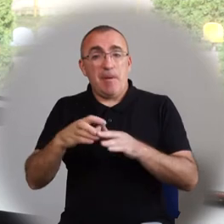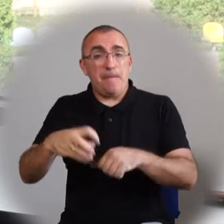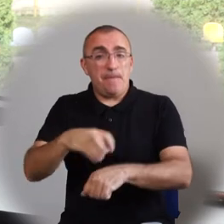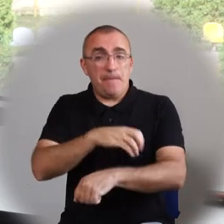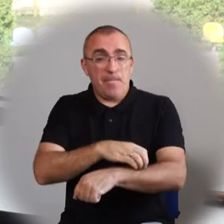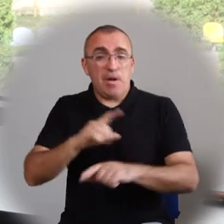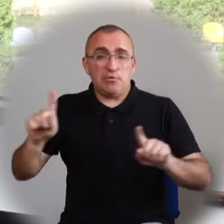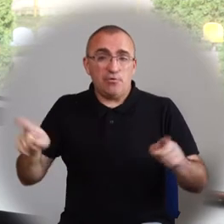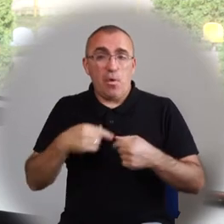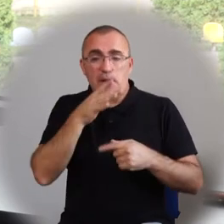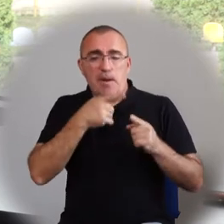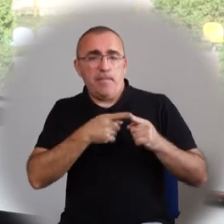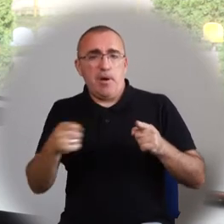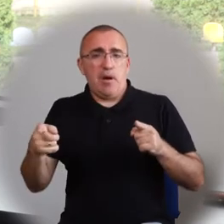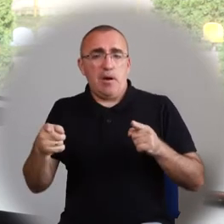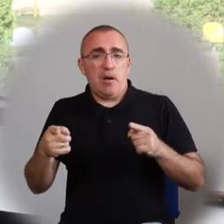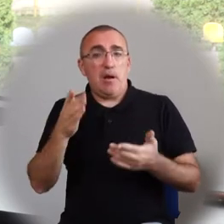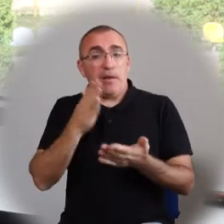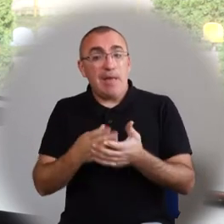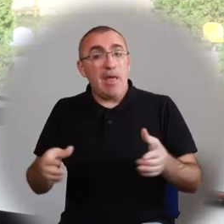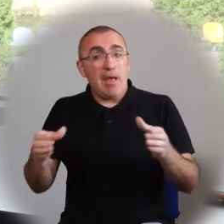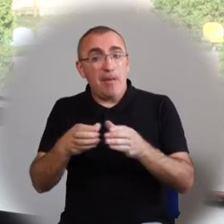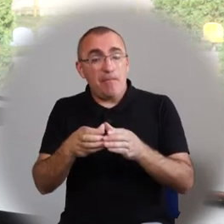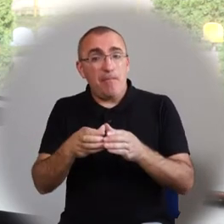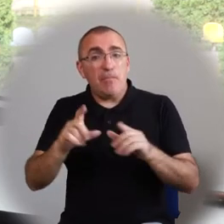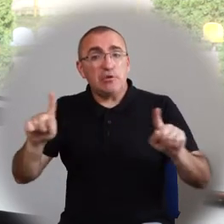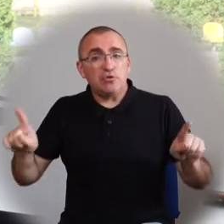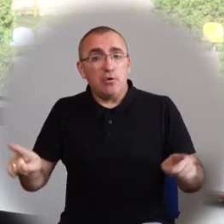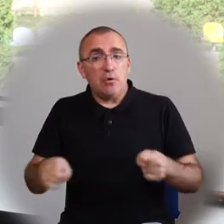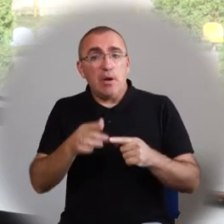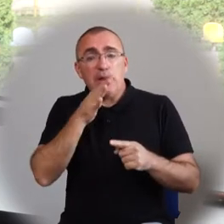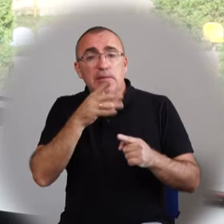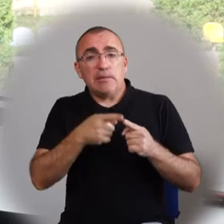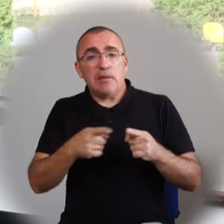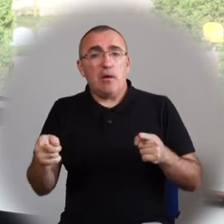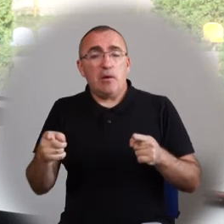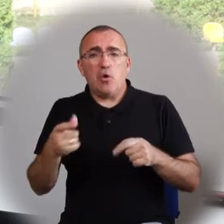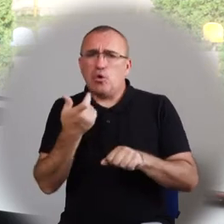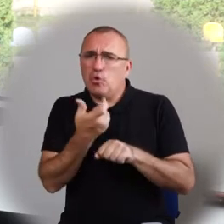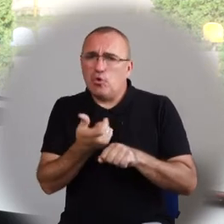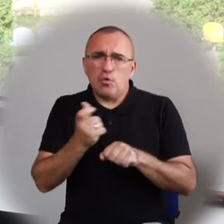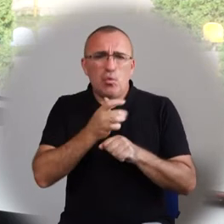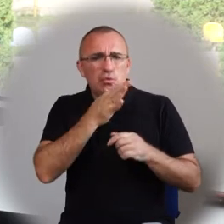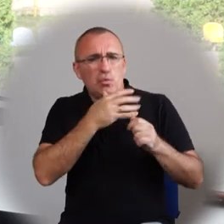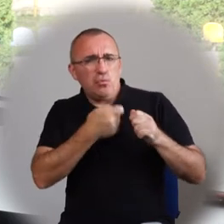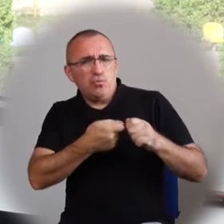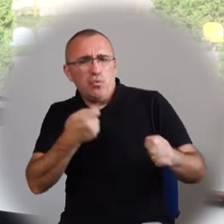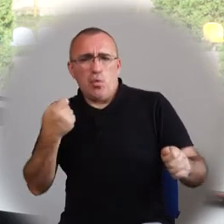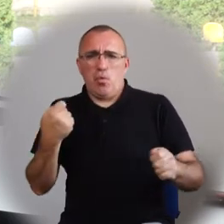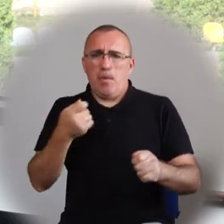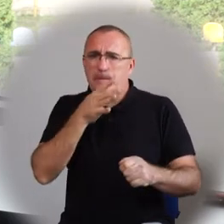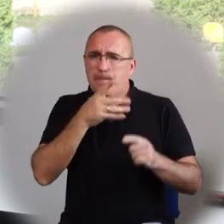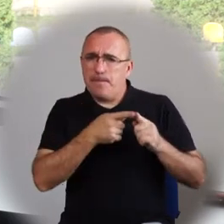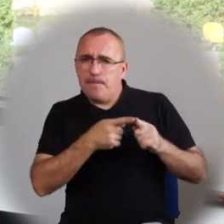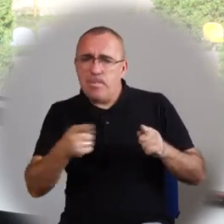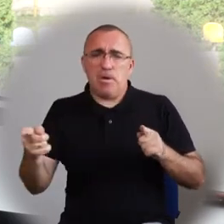що є ті партії, які створюються на певний період. А є ті партії, які створюються на дуже